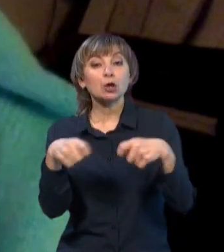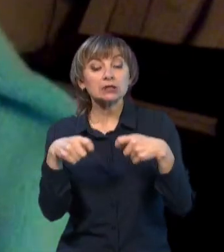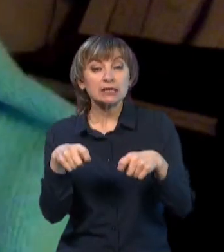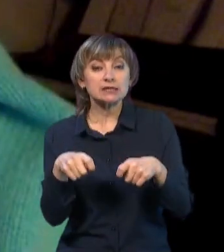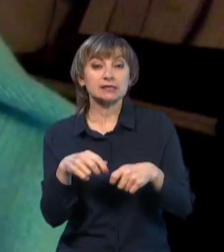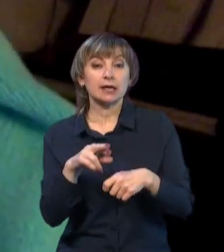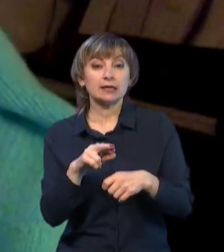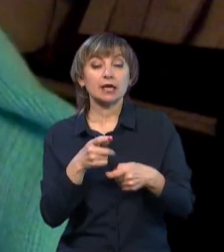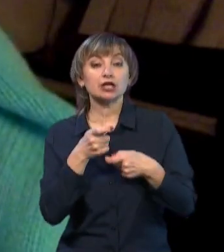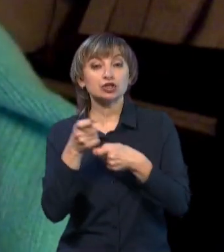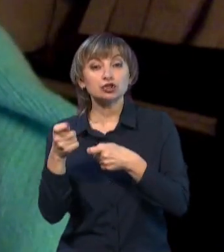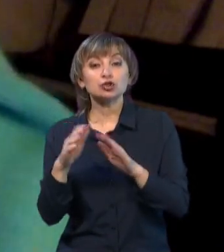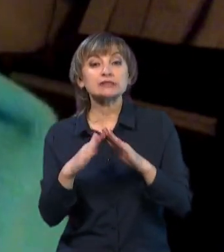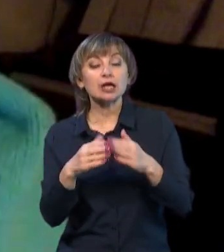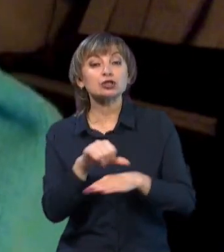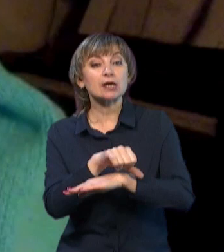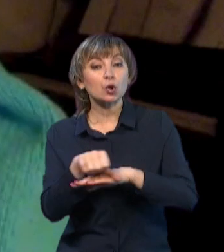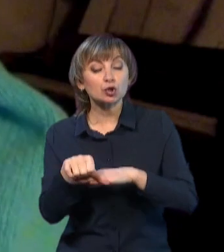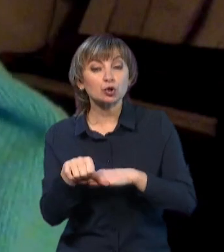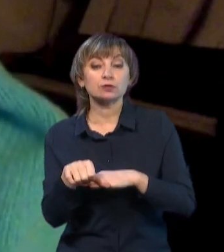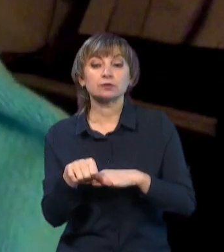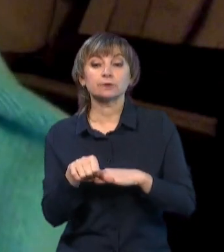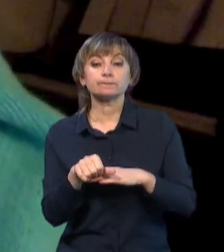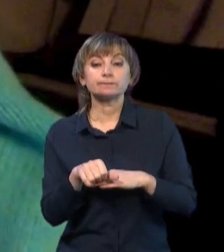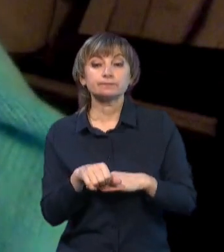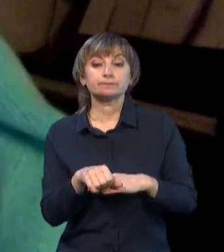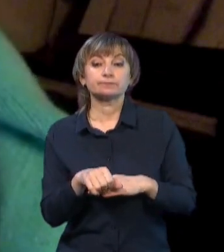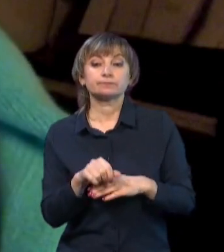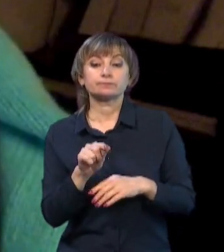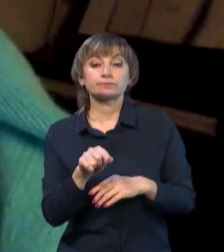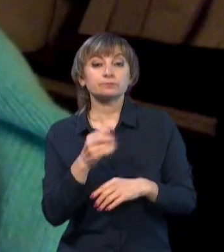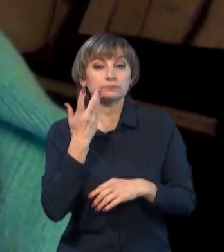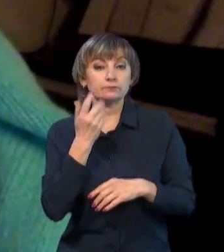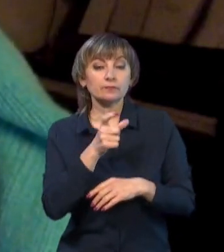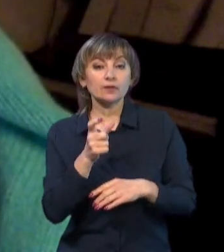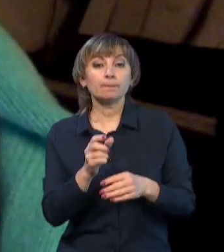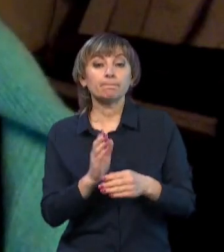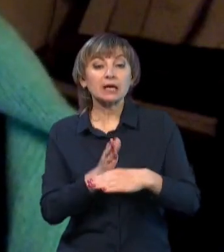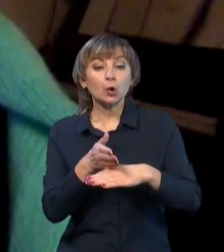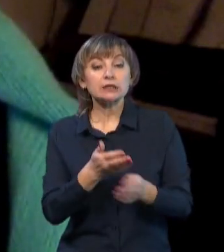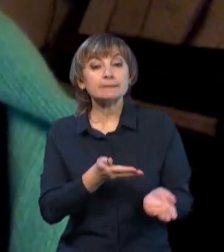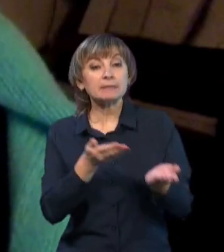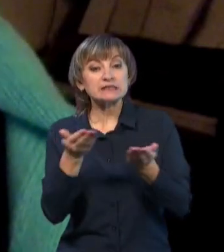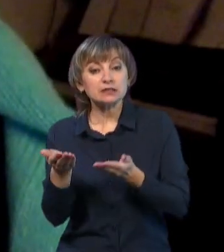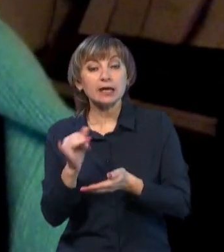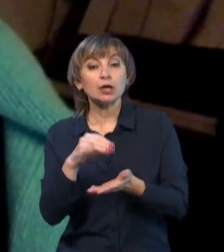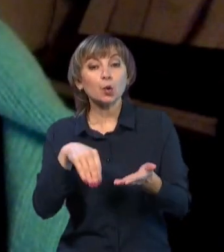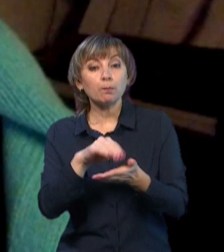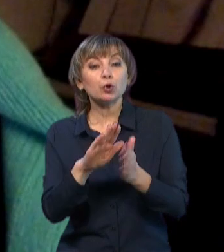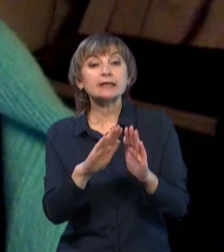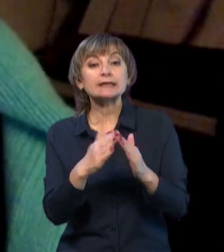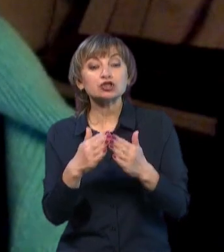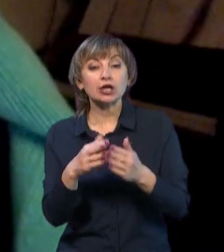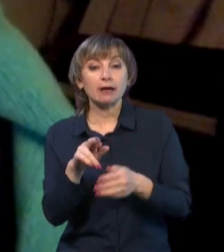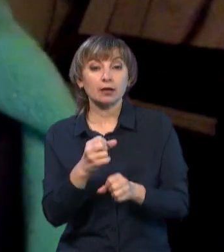також їжу з нею за кордон, тобто там із того, коли люди приходять на презентації і купують книжки,